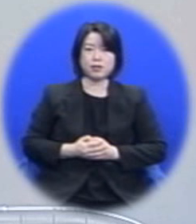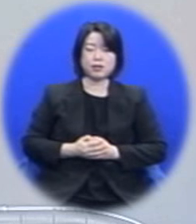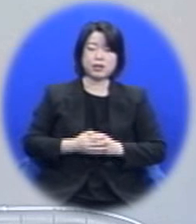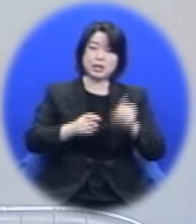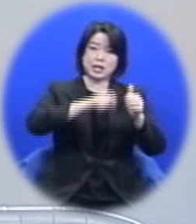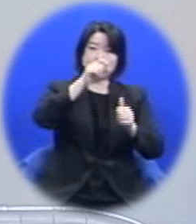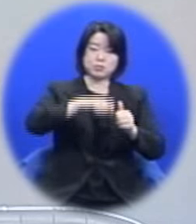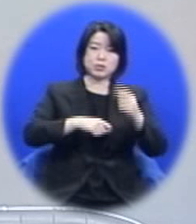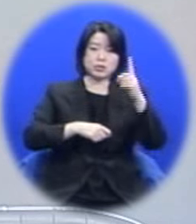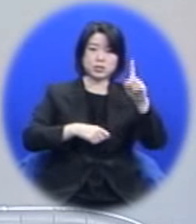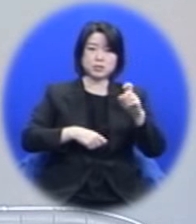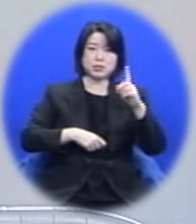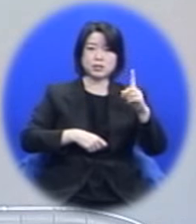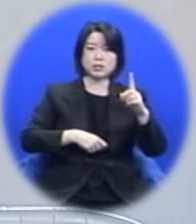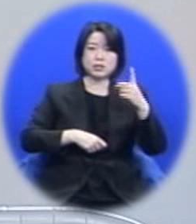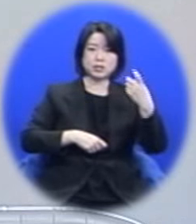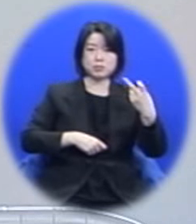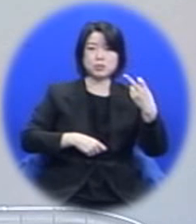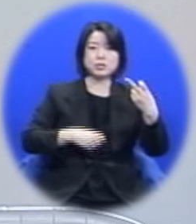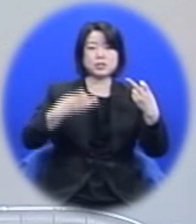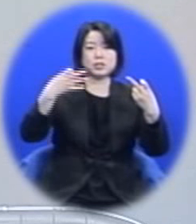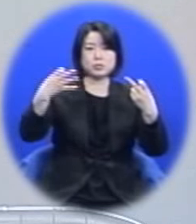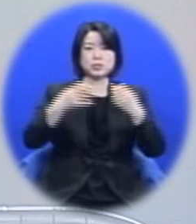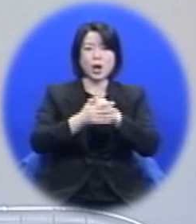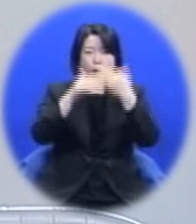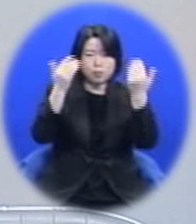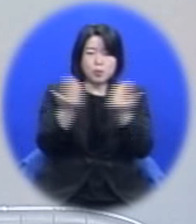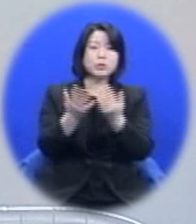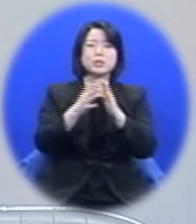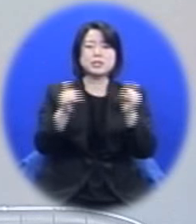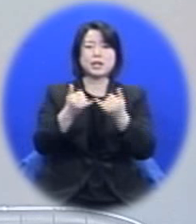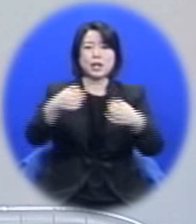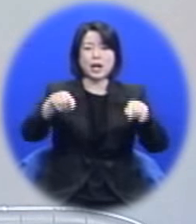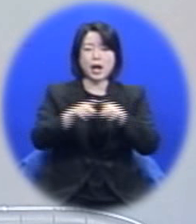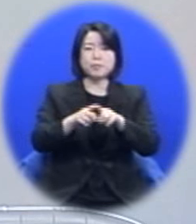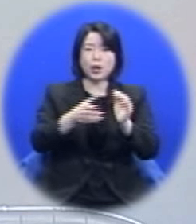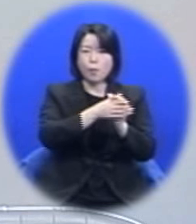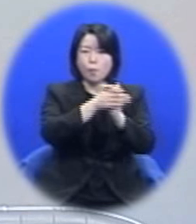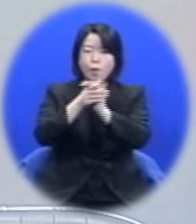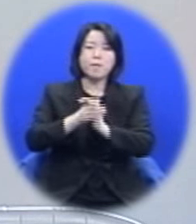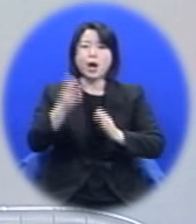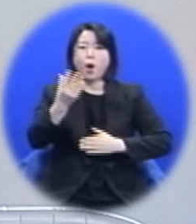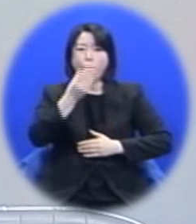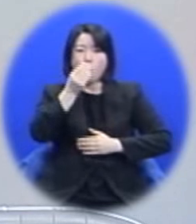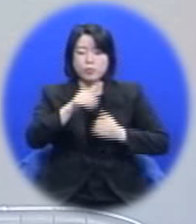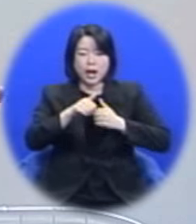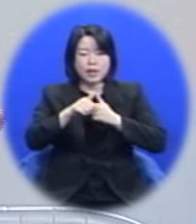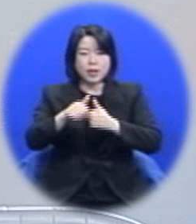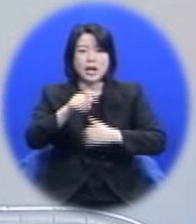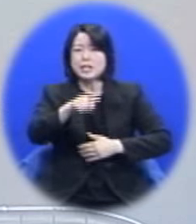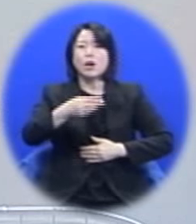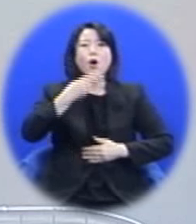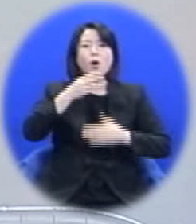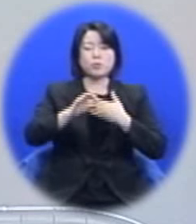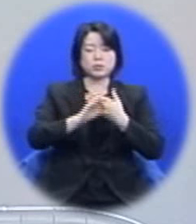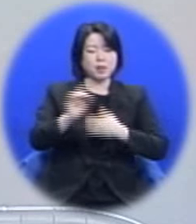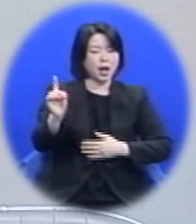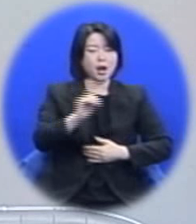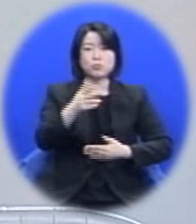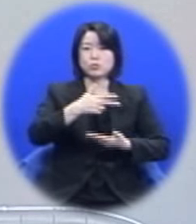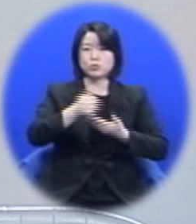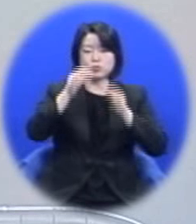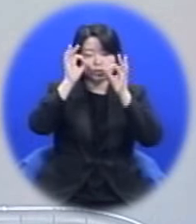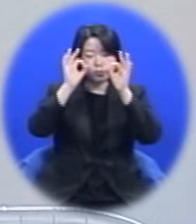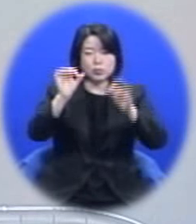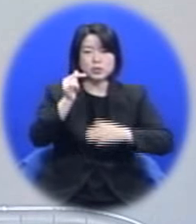히브리서 11장 14절에 모든 사람과 더불어 화평함과 거룩함을 따르라. 이것이 없이는 아무도 주를 보지 못하리라.